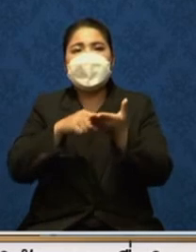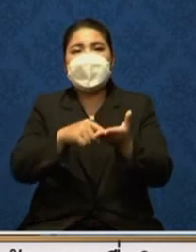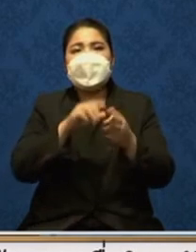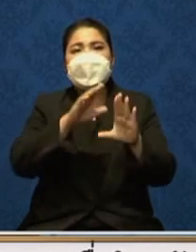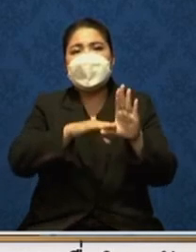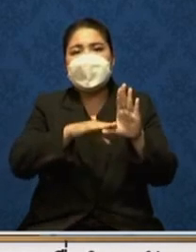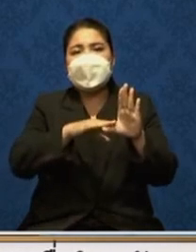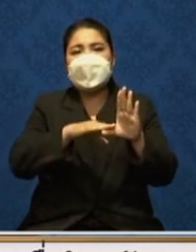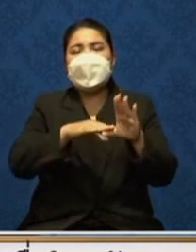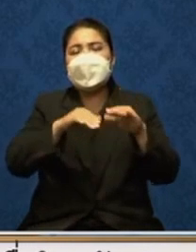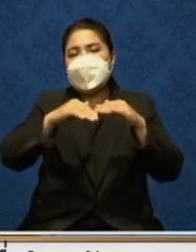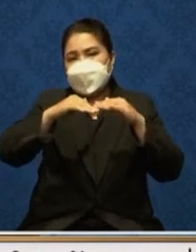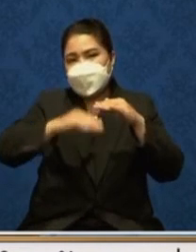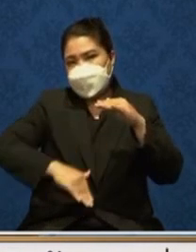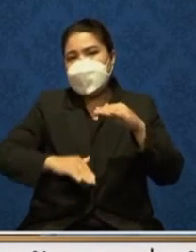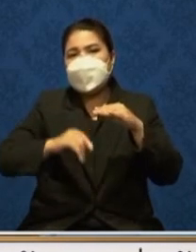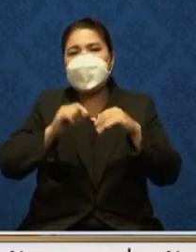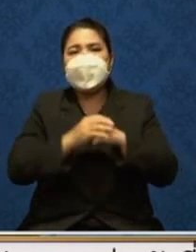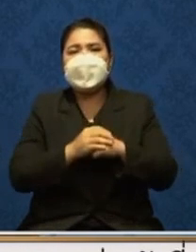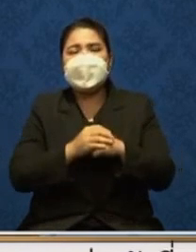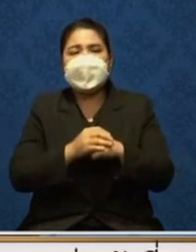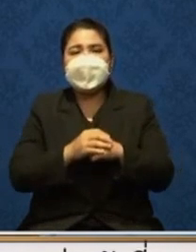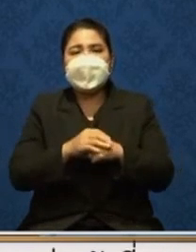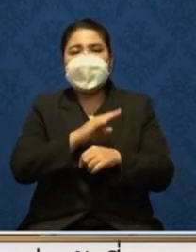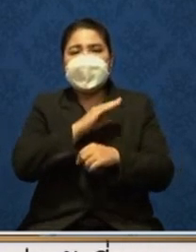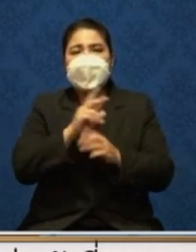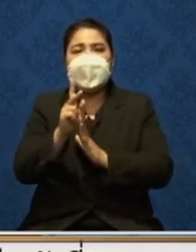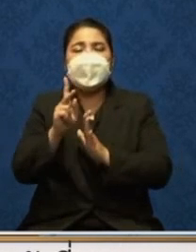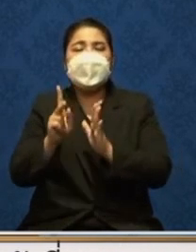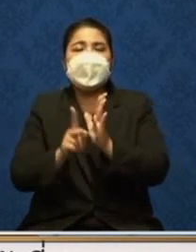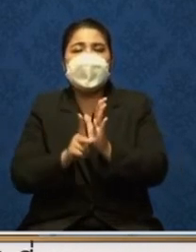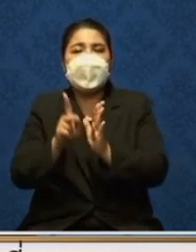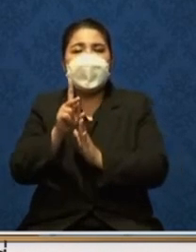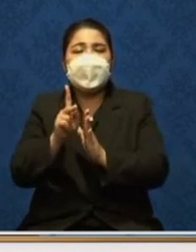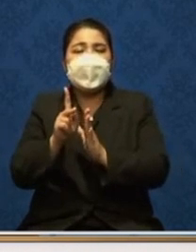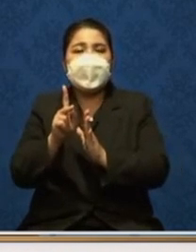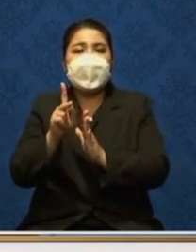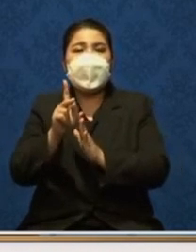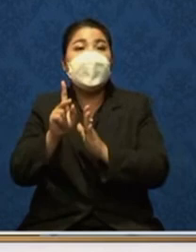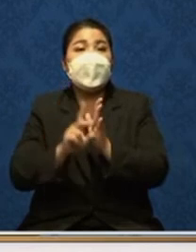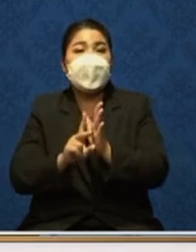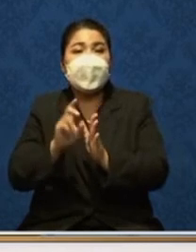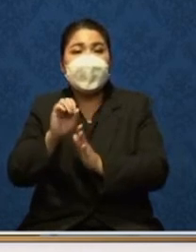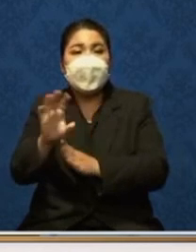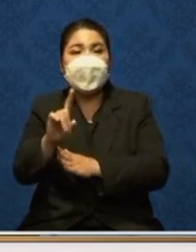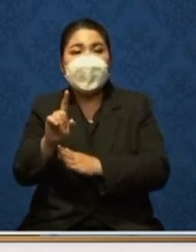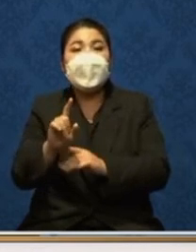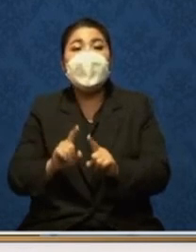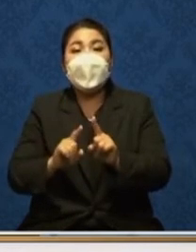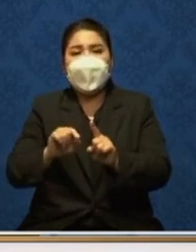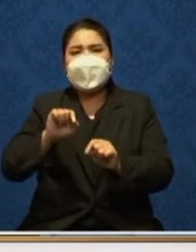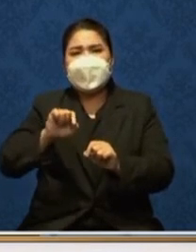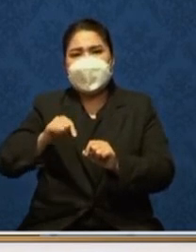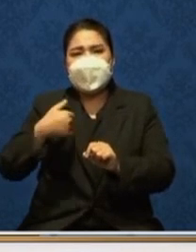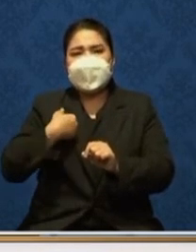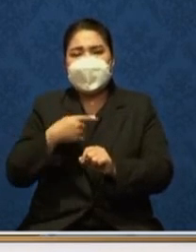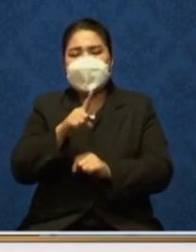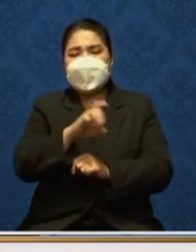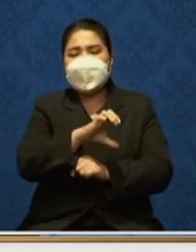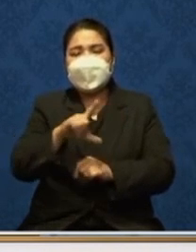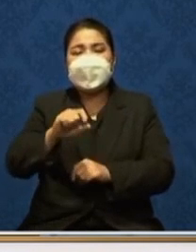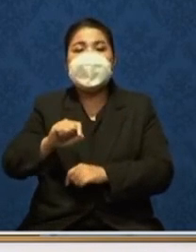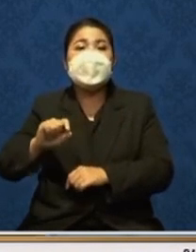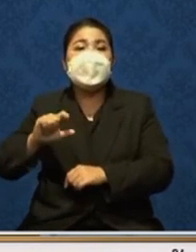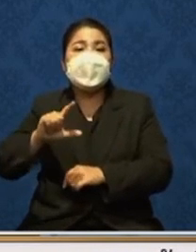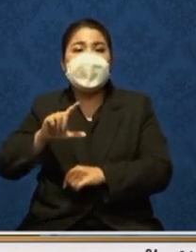เป็รายได้เพื่อเสยภศีเพราะว่าตามกฎหมาย้วถึว่าหุ้นนี้เป็ของมละค่า 120 ล้าน